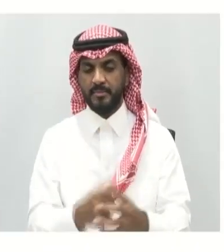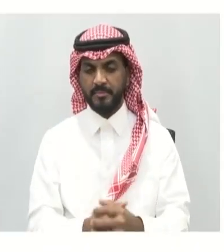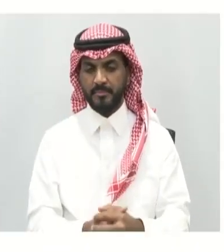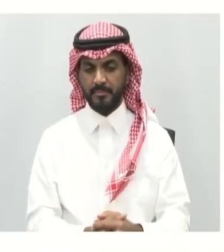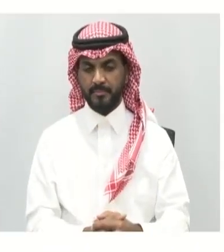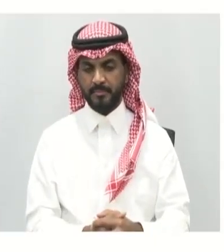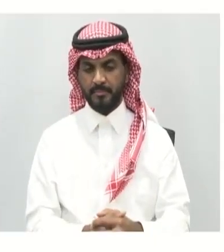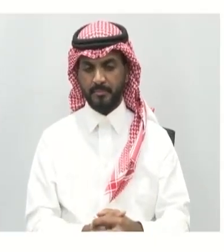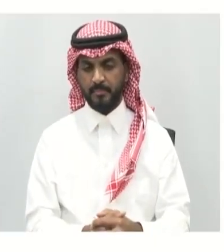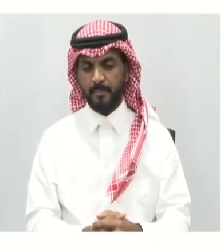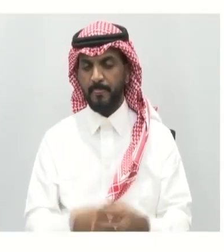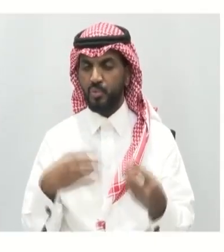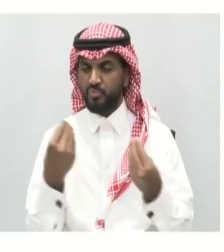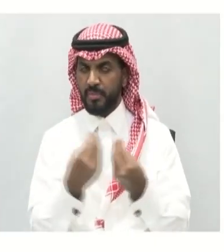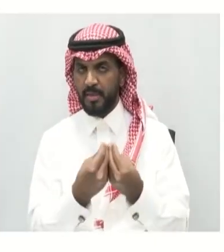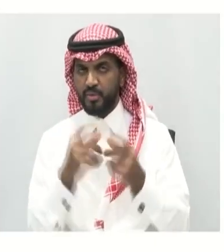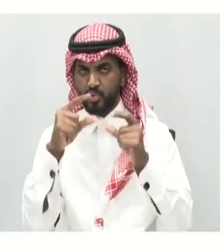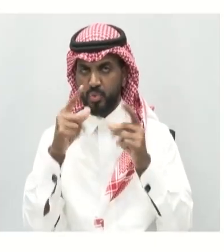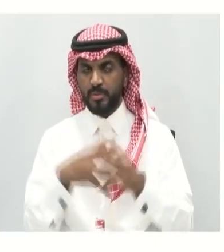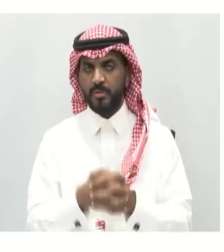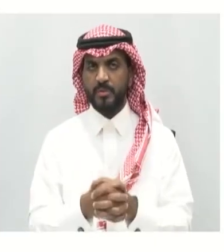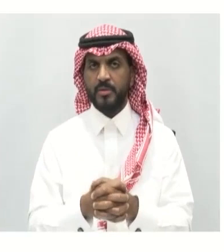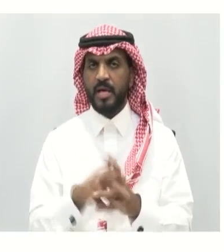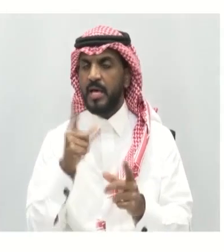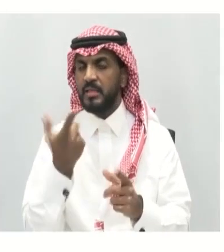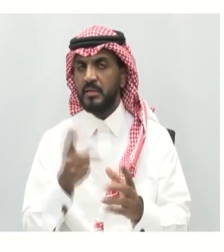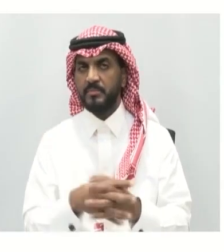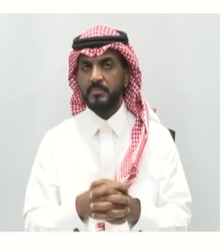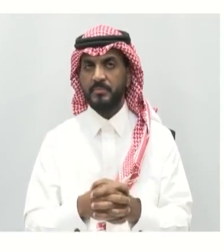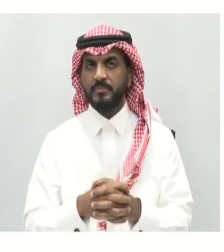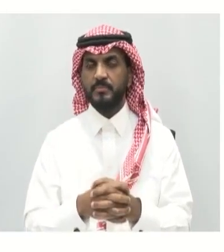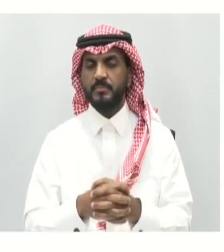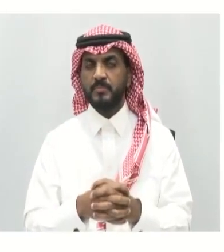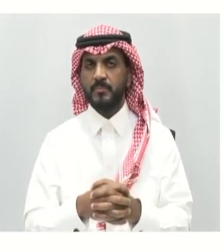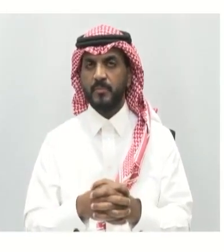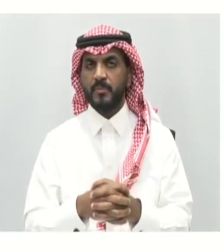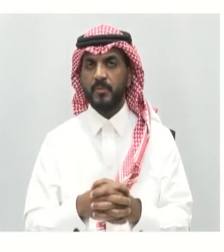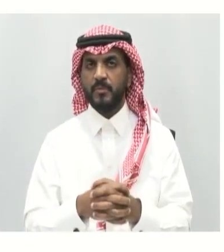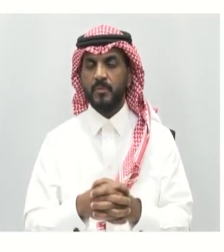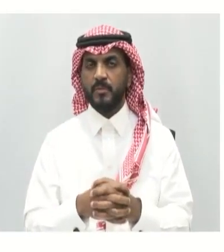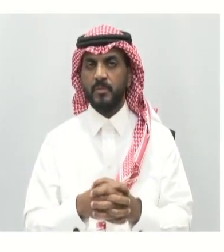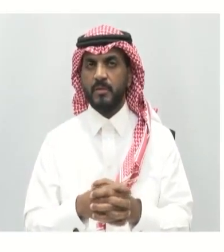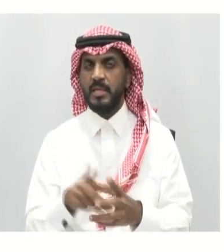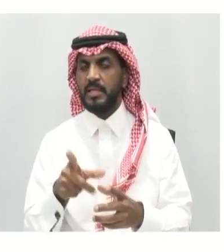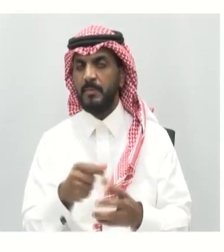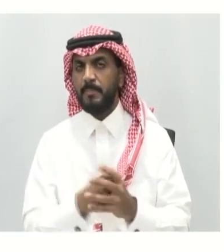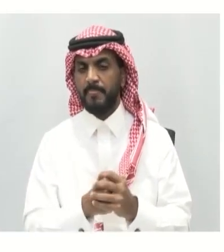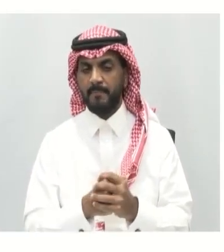نشوف مع بعض الصوره التاليه هذه و الصوره احسنتم